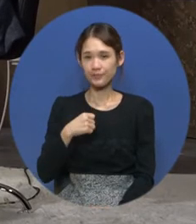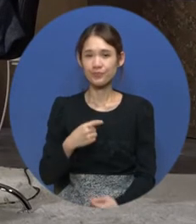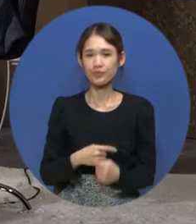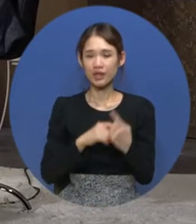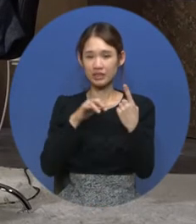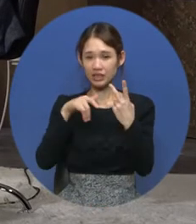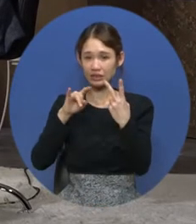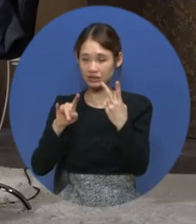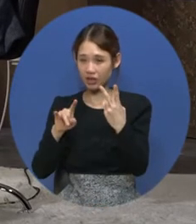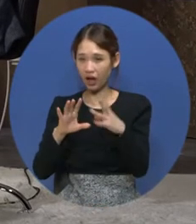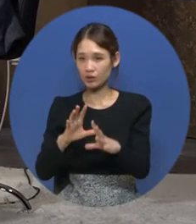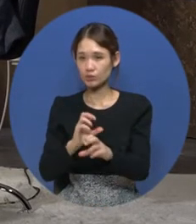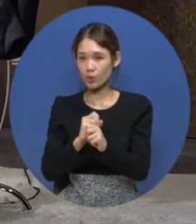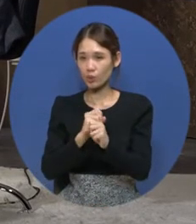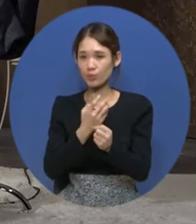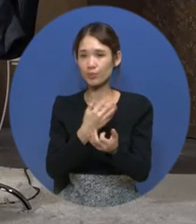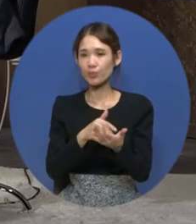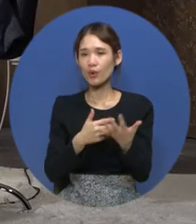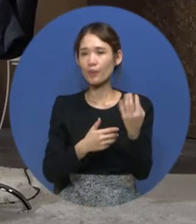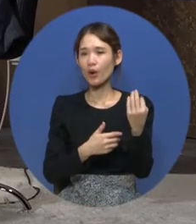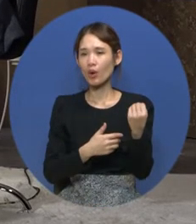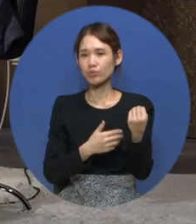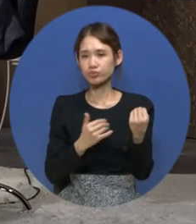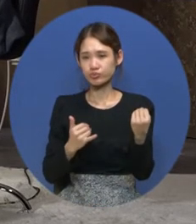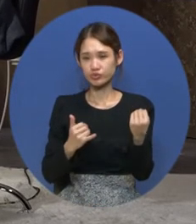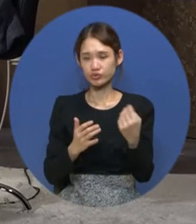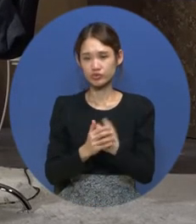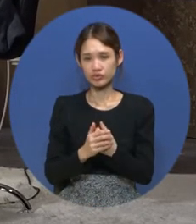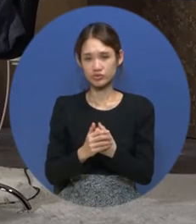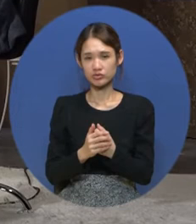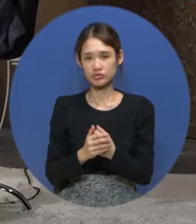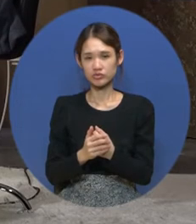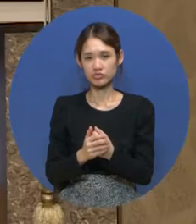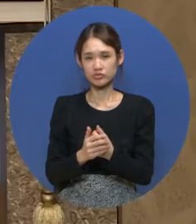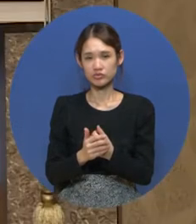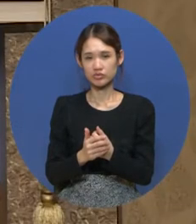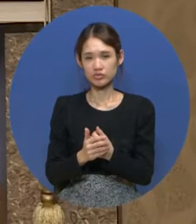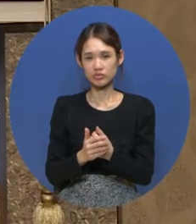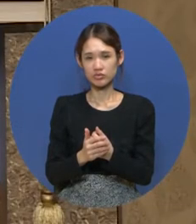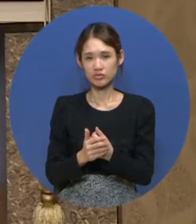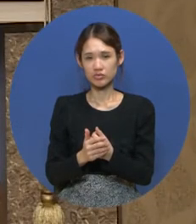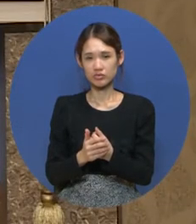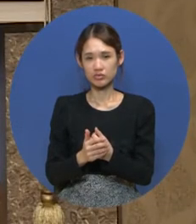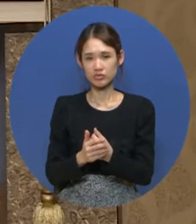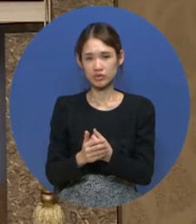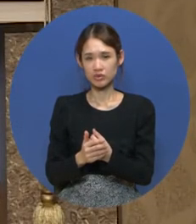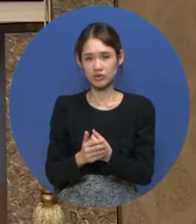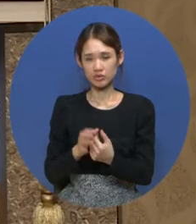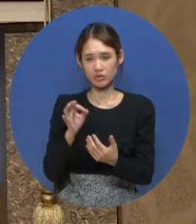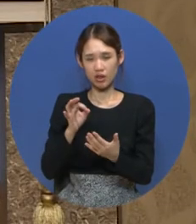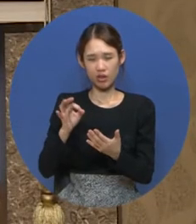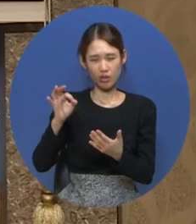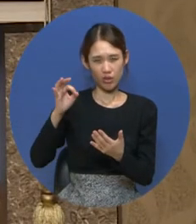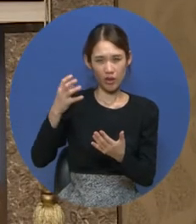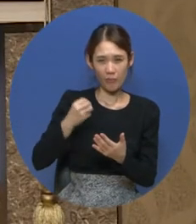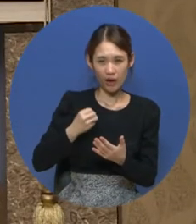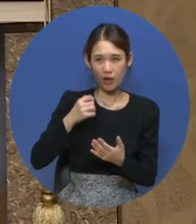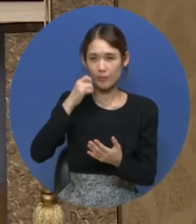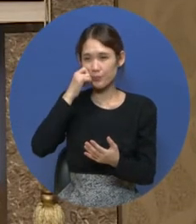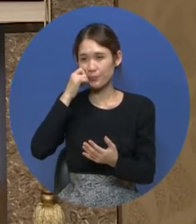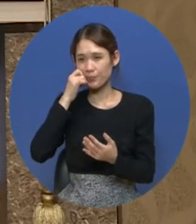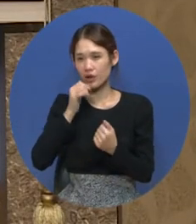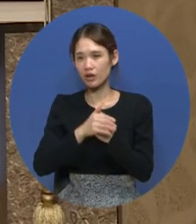2차 거쳐서 총 1 몇 분 정도가 지원에 그렇죠 그거 많은 비오리 가만히 그 이상적 못 받았기 때문에